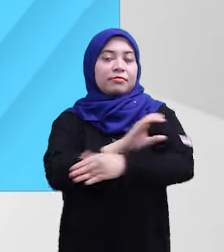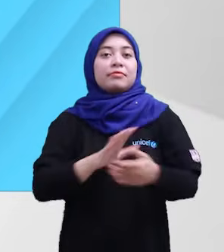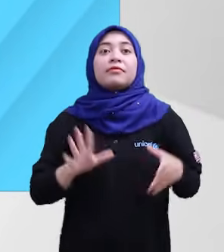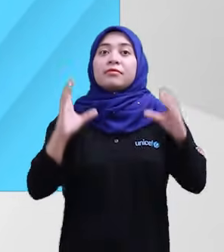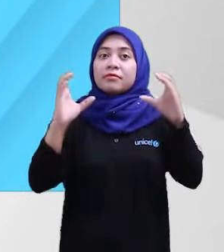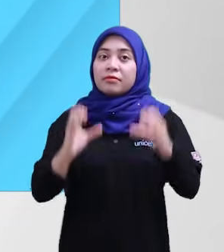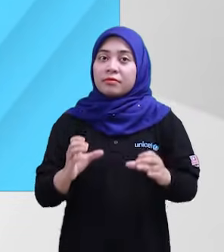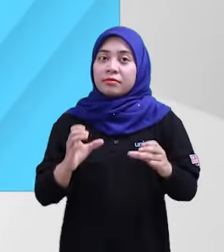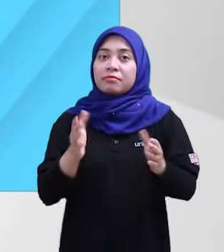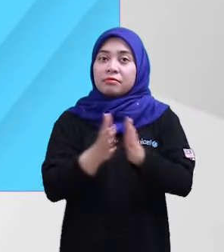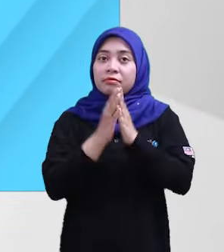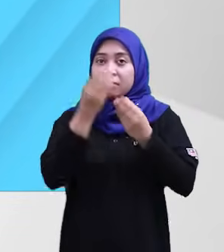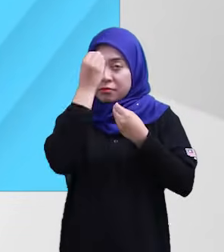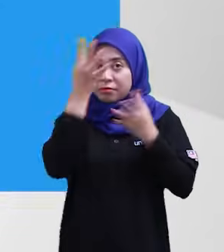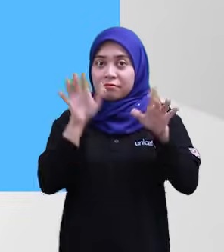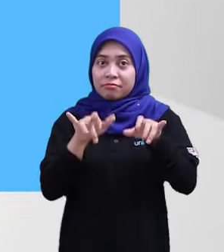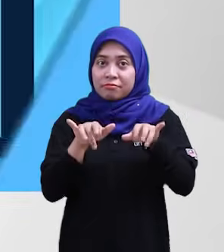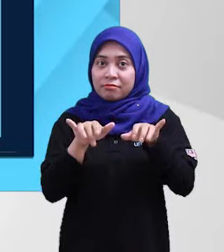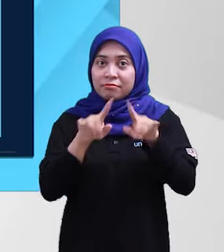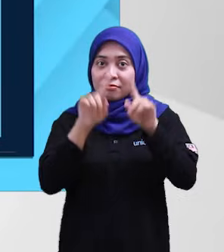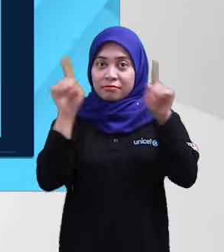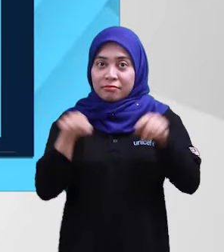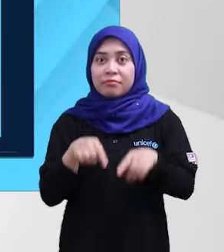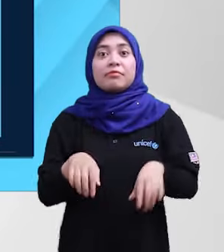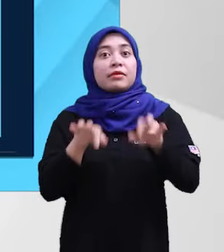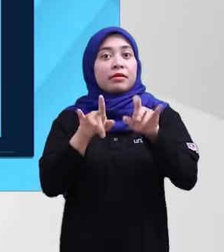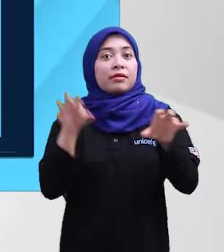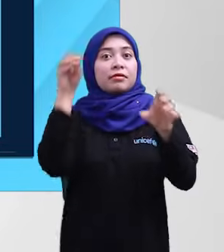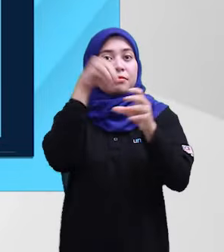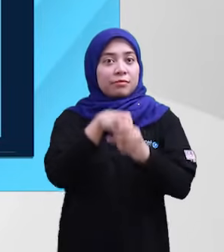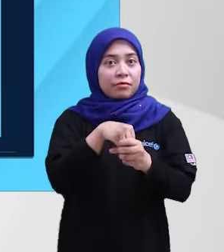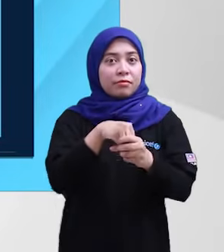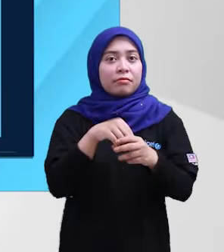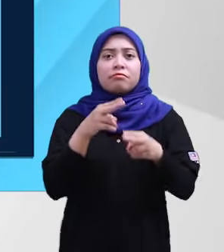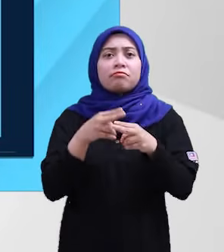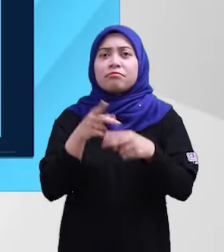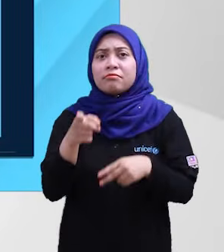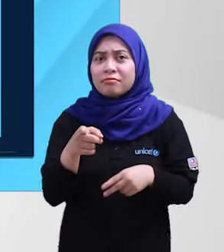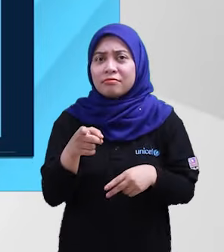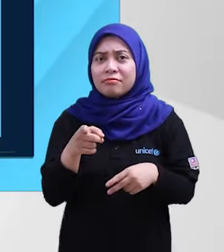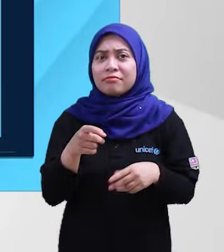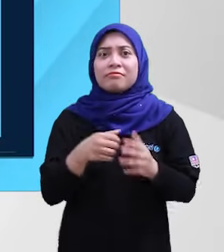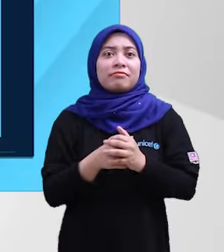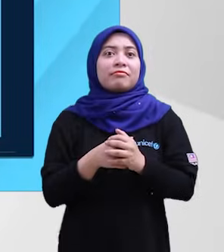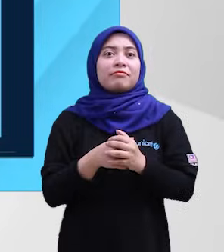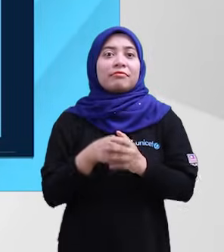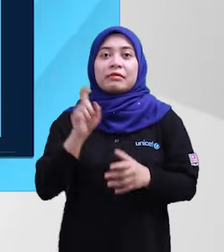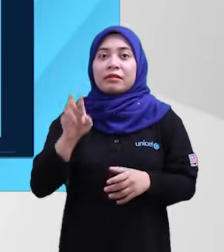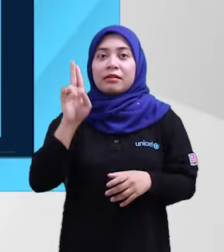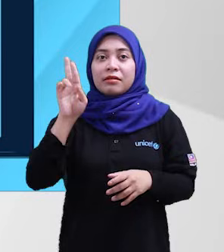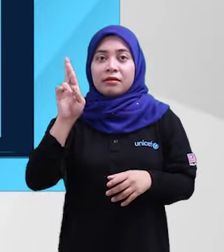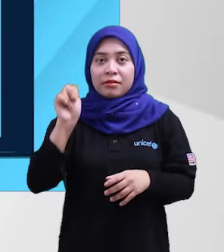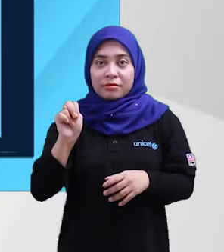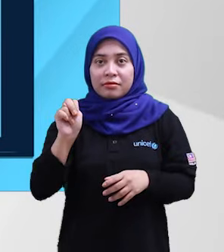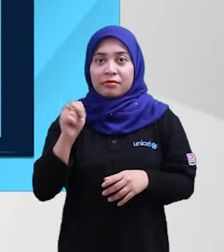adalah cara kita meminta maklumat daripada pengguna. Kita typekan input, apakah nama anda. Tekan run